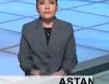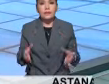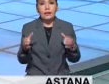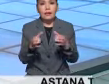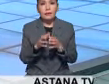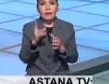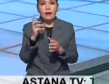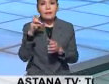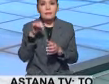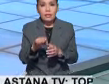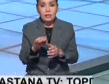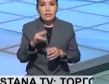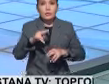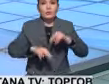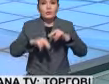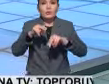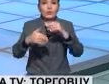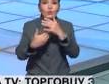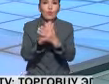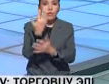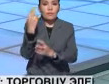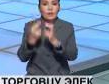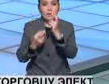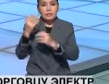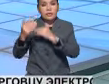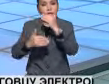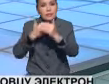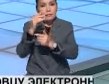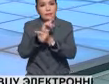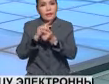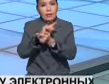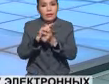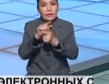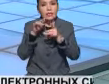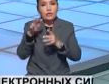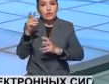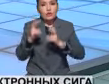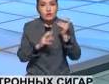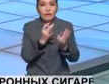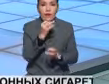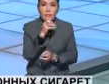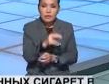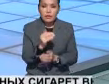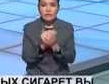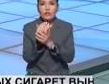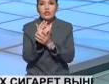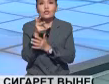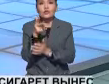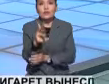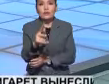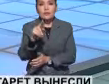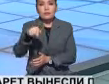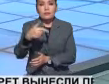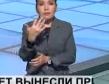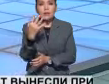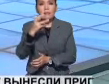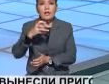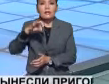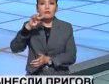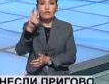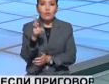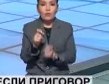Компания «Кармет» вложит в строительство новых производств, развитие и модернизацию действующих заводов и фабрик свыше 3,5 миллиардов долларов.